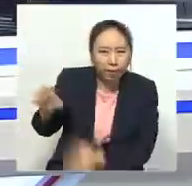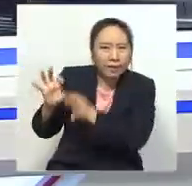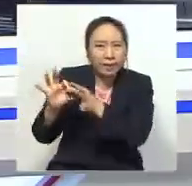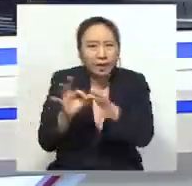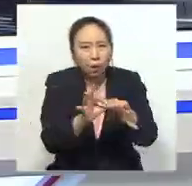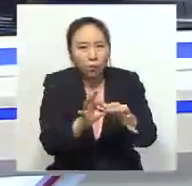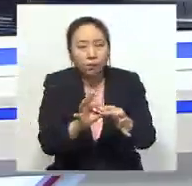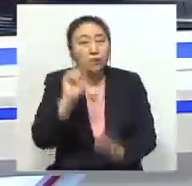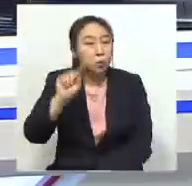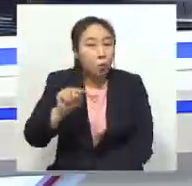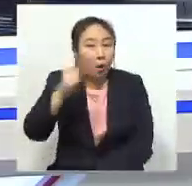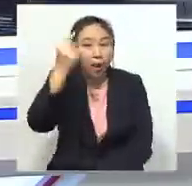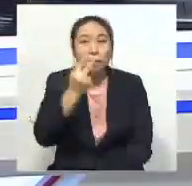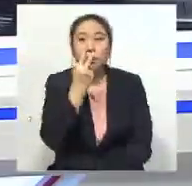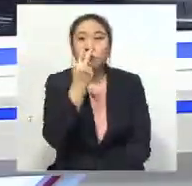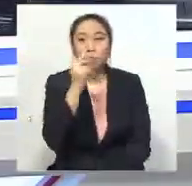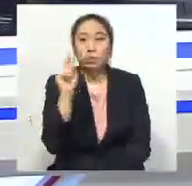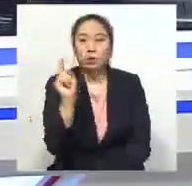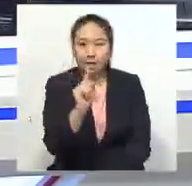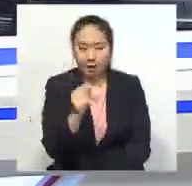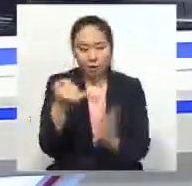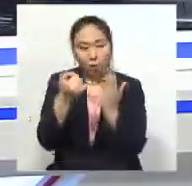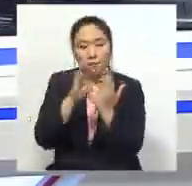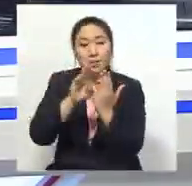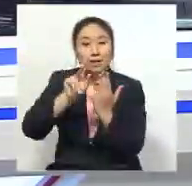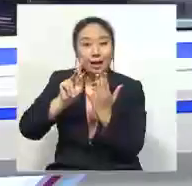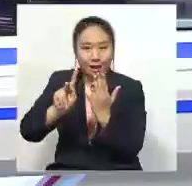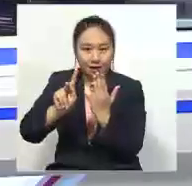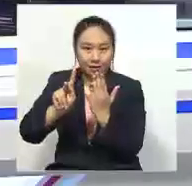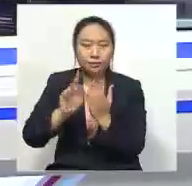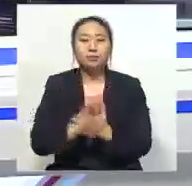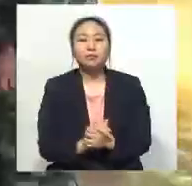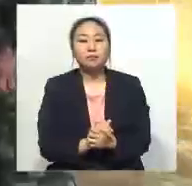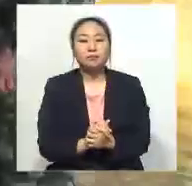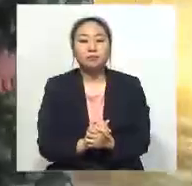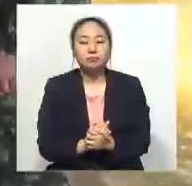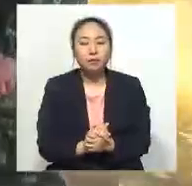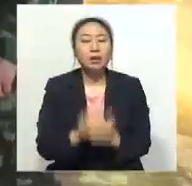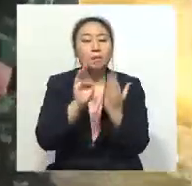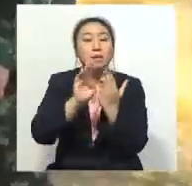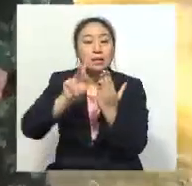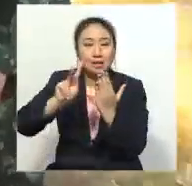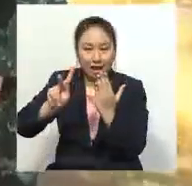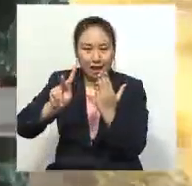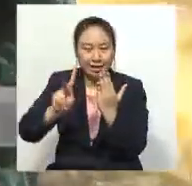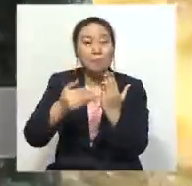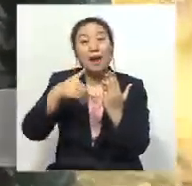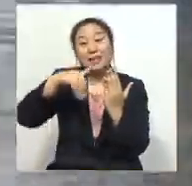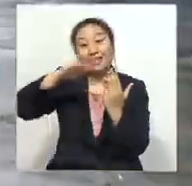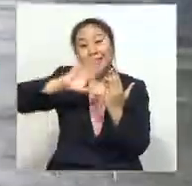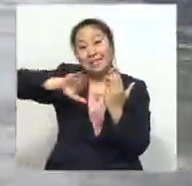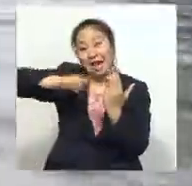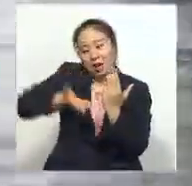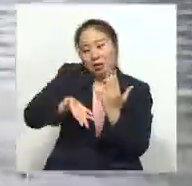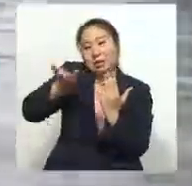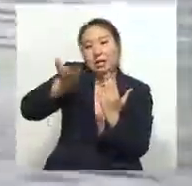คะจุดแรกที่จะพาไปดูก็คือที่จังหวัดบึงกาฬที่เมื่อสักครู่เราพูดถึงไปเนี่ยนะคะจังหวัดบึงกาฬเนี่ยอยู่เหนือสุดของภาคอีสาน